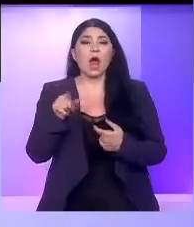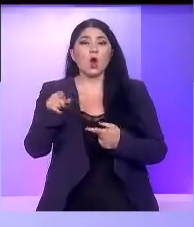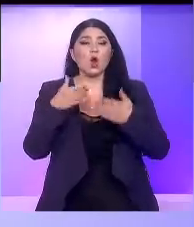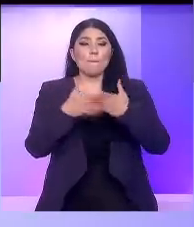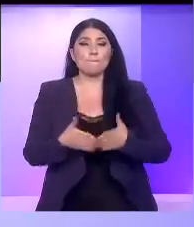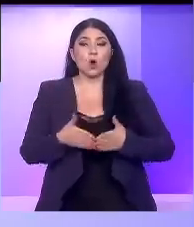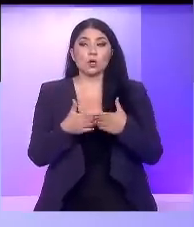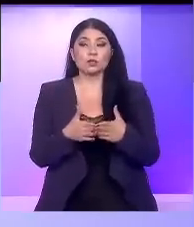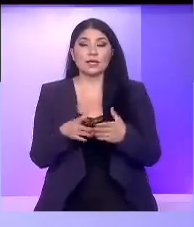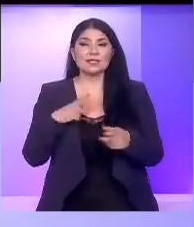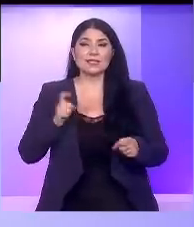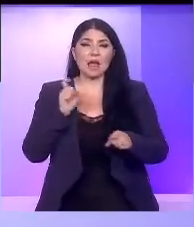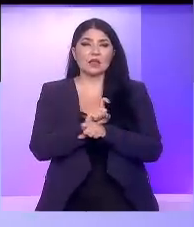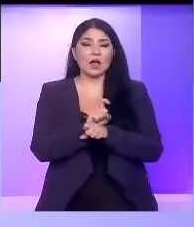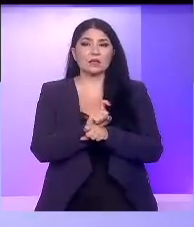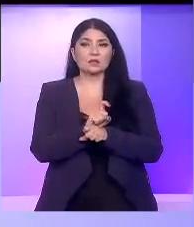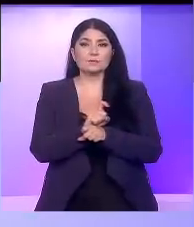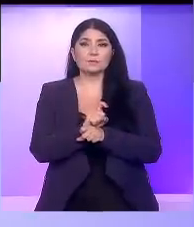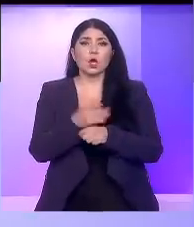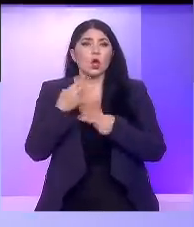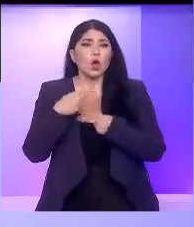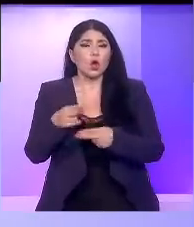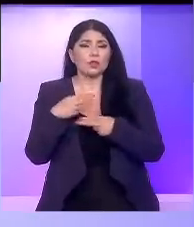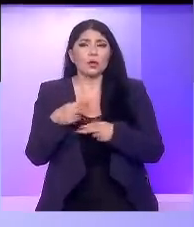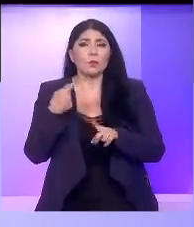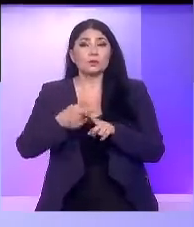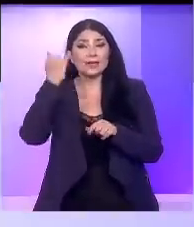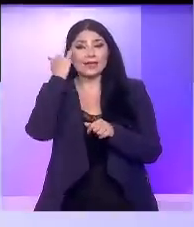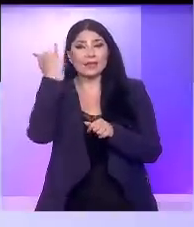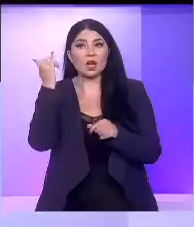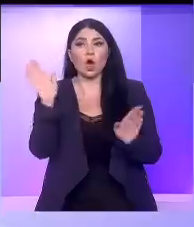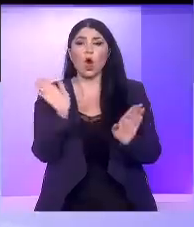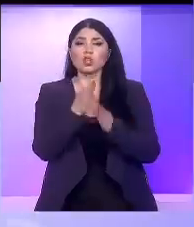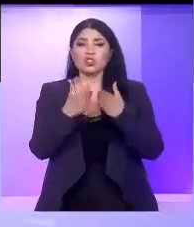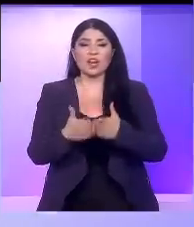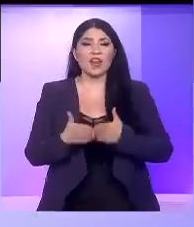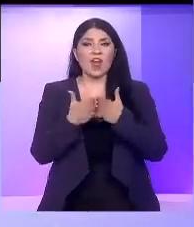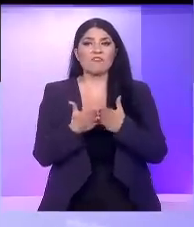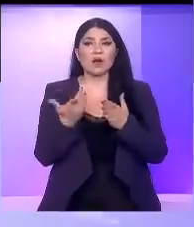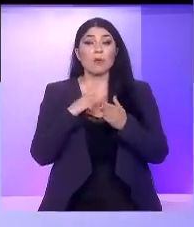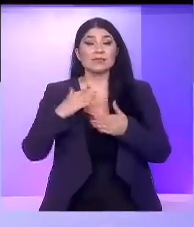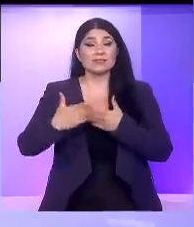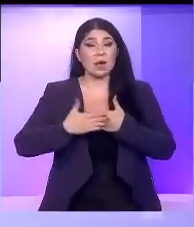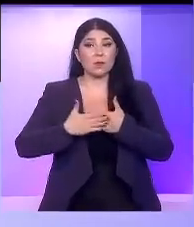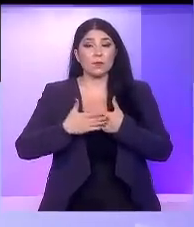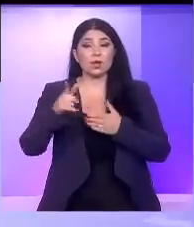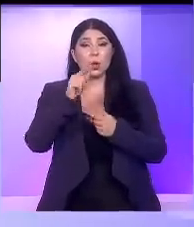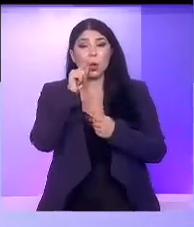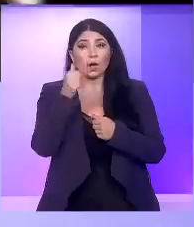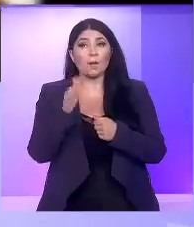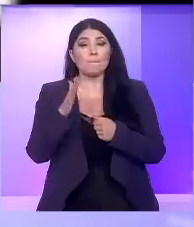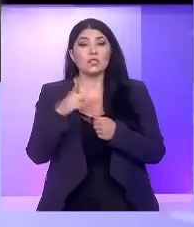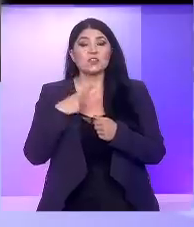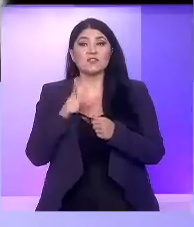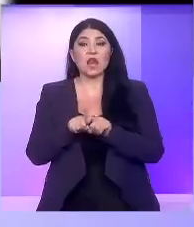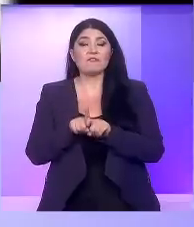porturi, este atacată pe toate direcțiile, plus ideea că orice navă care s-ar putea apropia de Ucraina ar